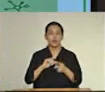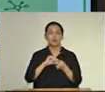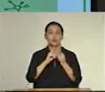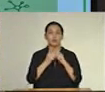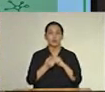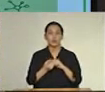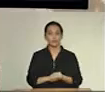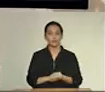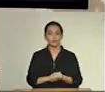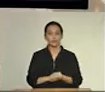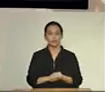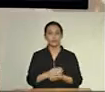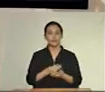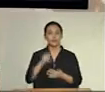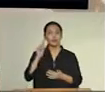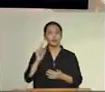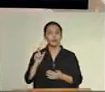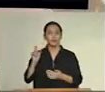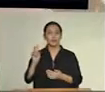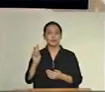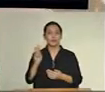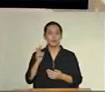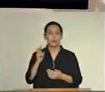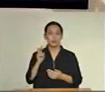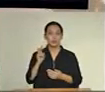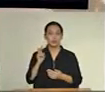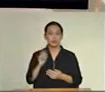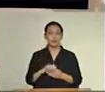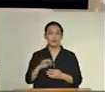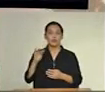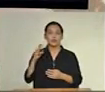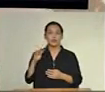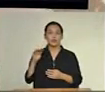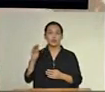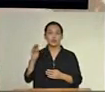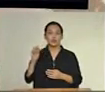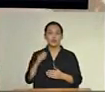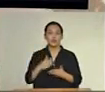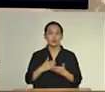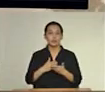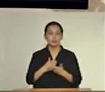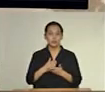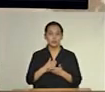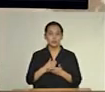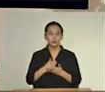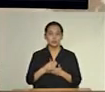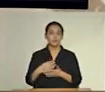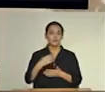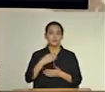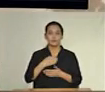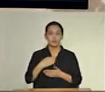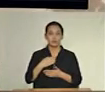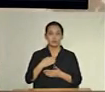o'zgarishlar olib kelinmoqda. Aziz o'quvchilar, biologiyada ilmiy tadqiqot usullarining o'rni benihoya